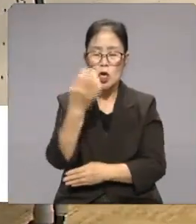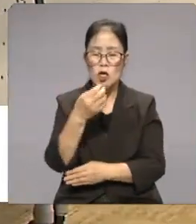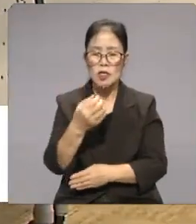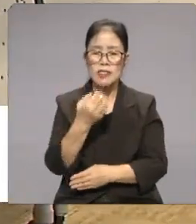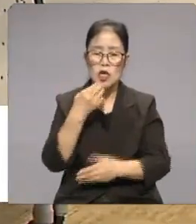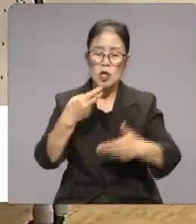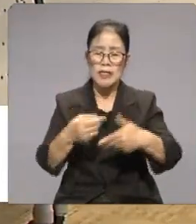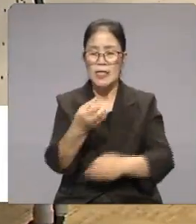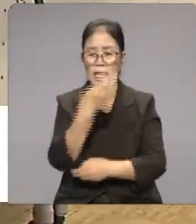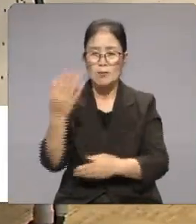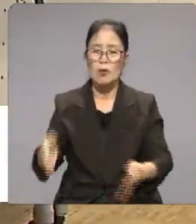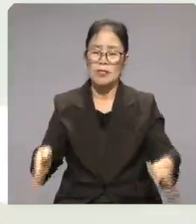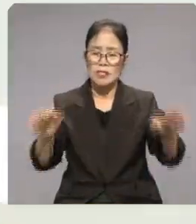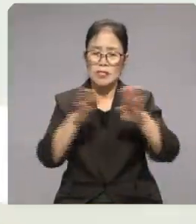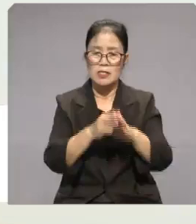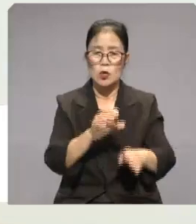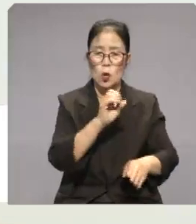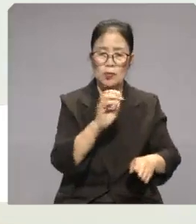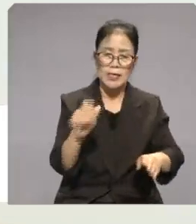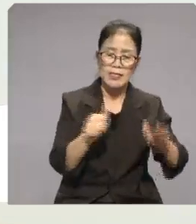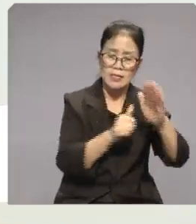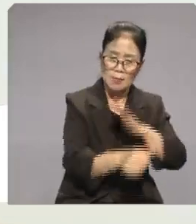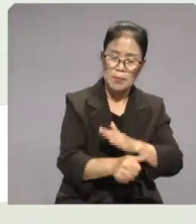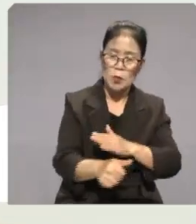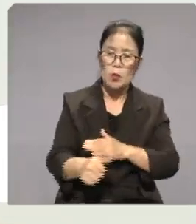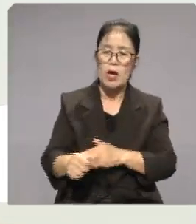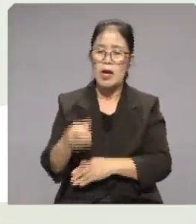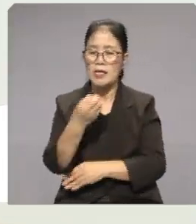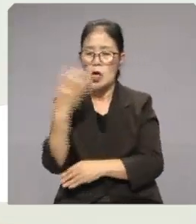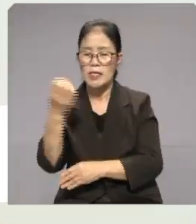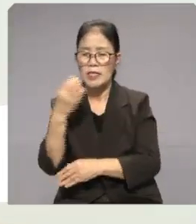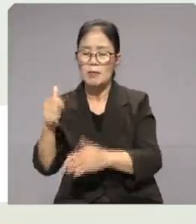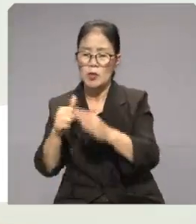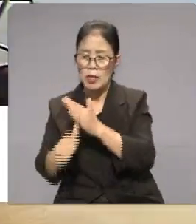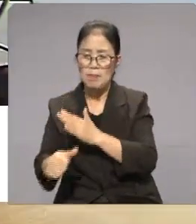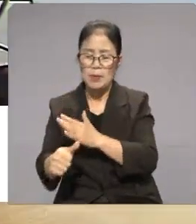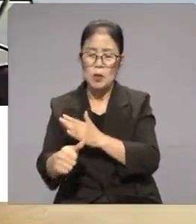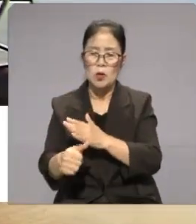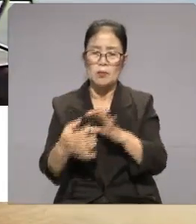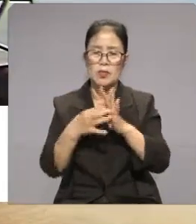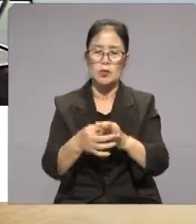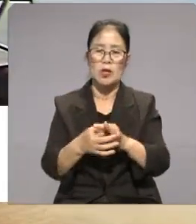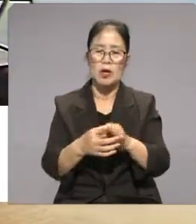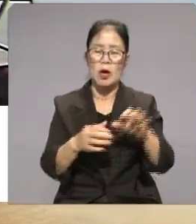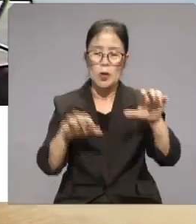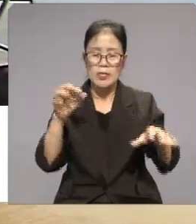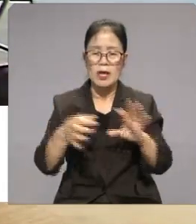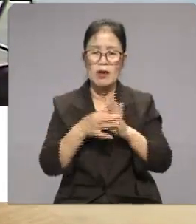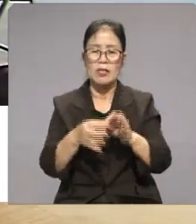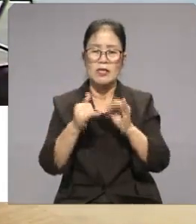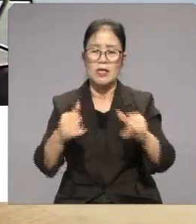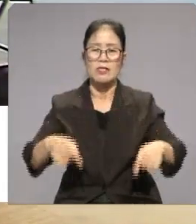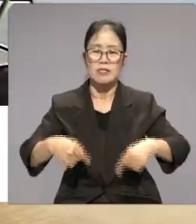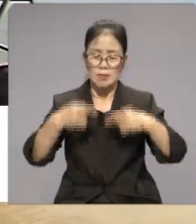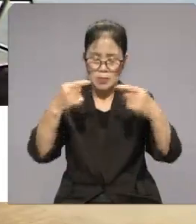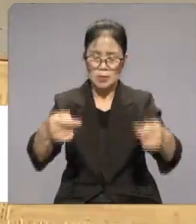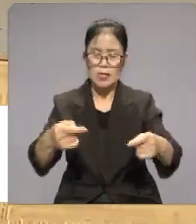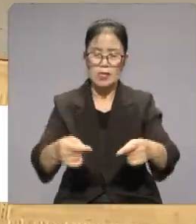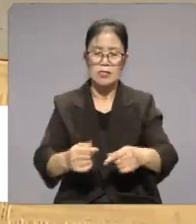빌딩에서 박성희 OBS 대표 이사와 홍정표 경인일보 대표 이사를 비롯한 두 회사 관계자들이 참석한